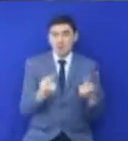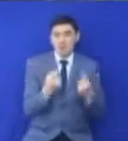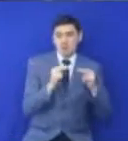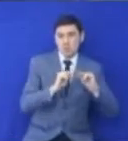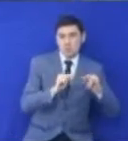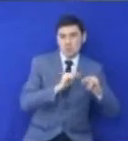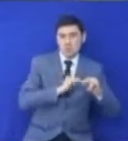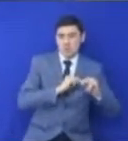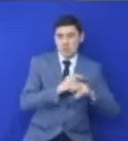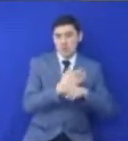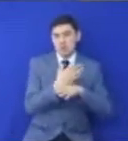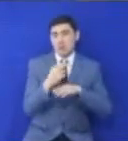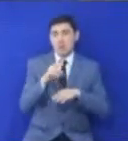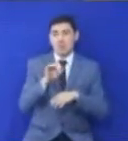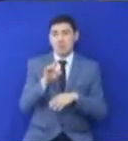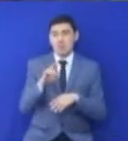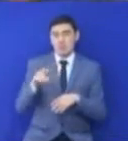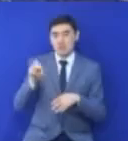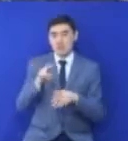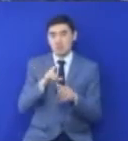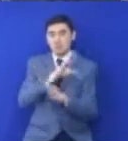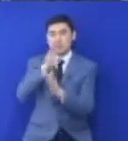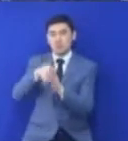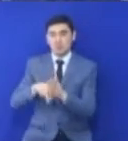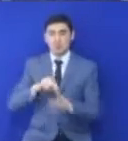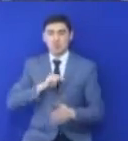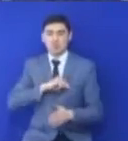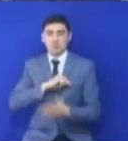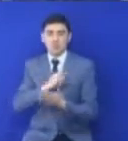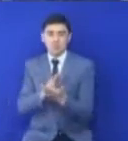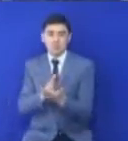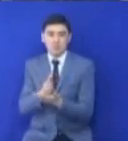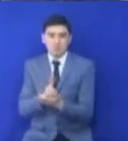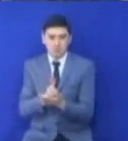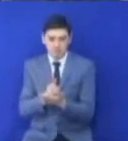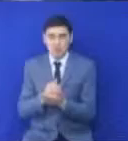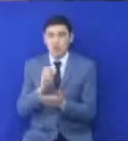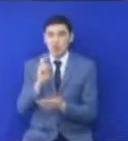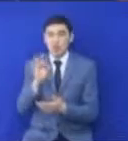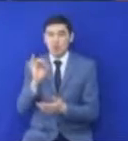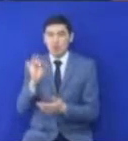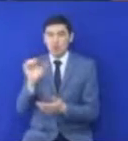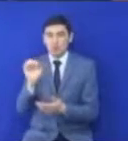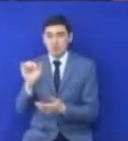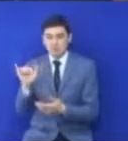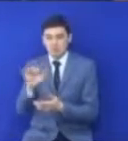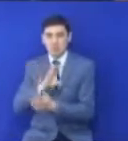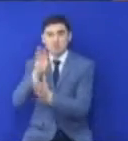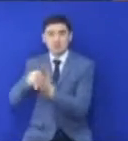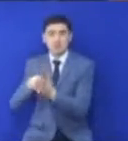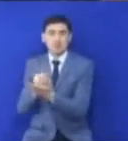әр жылдары партия ұйымдарында еңбек етті. Аймақтағы әлеуметтік қорғау департаментін басқарды.